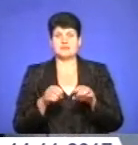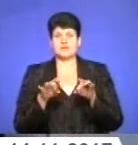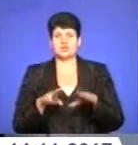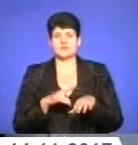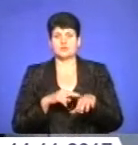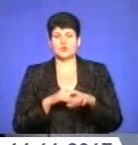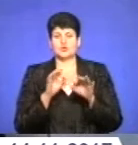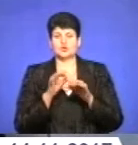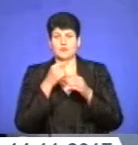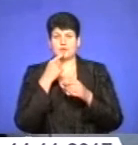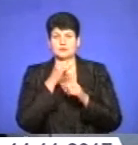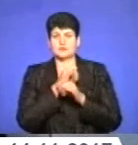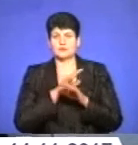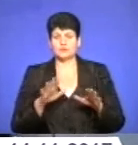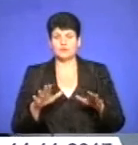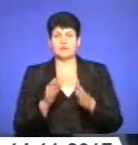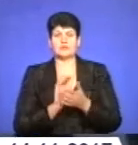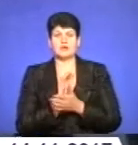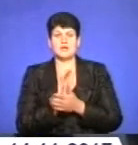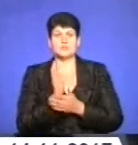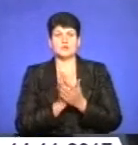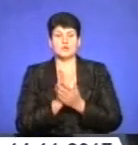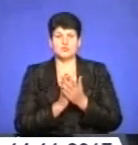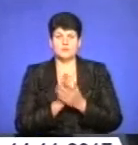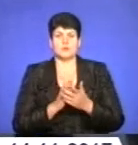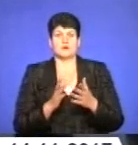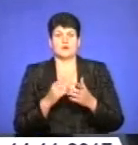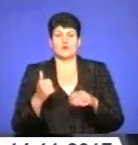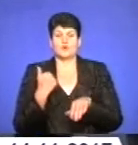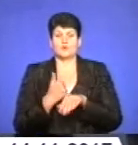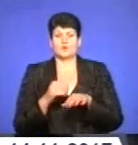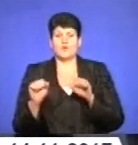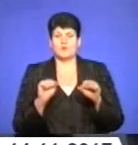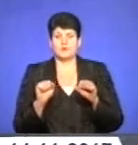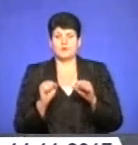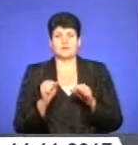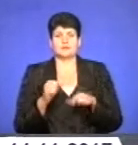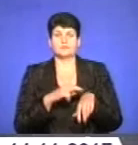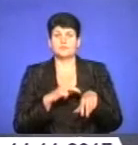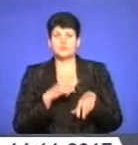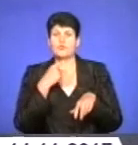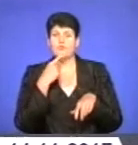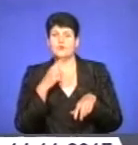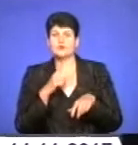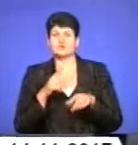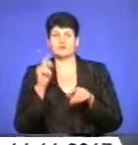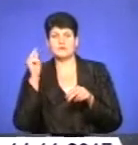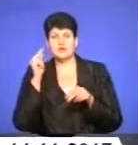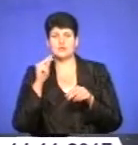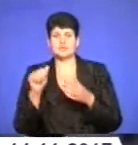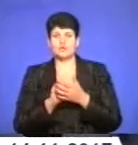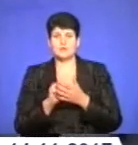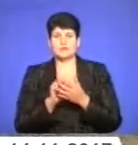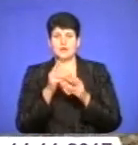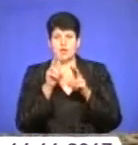правоохоронців нічого коментувати не будуть. У прес-службі Головного управління Національної поліції в області повідомили, що наразі вивчаються документи, розглядають заяви